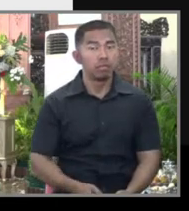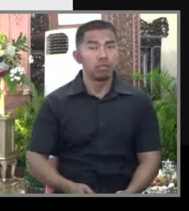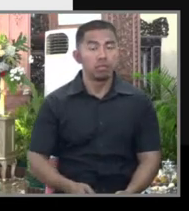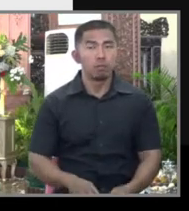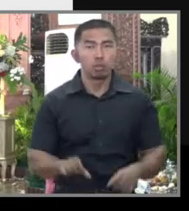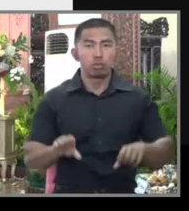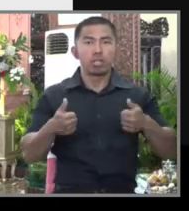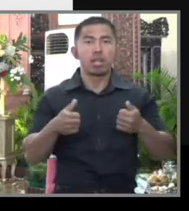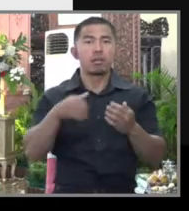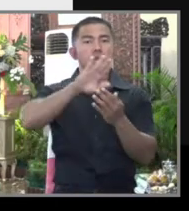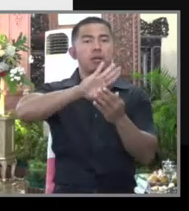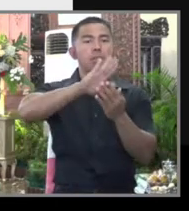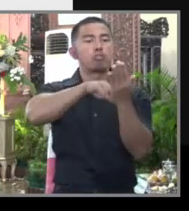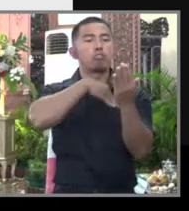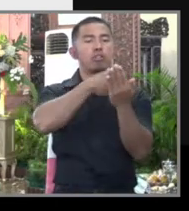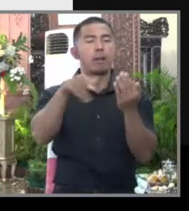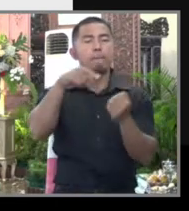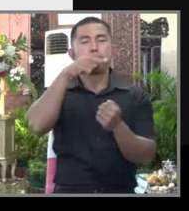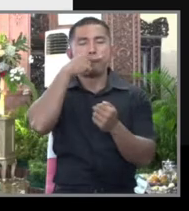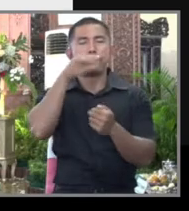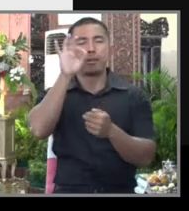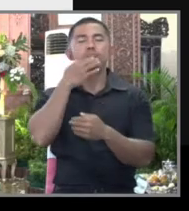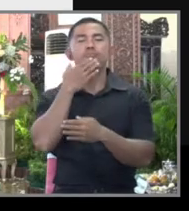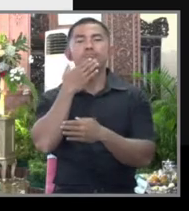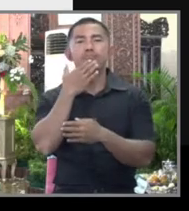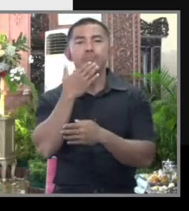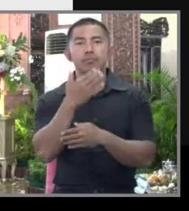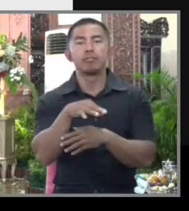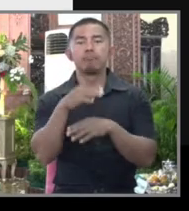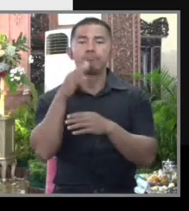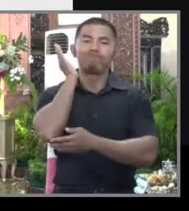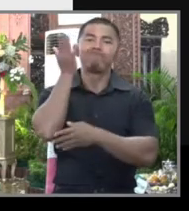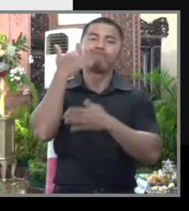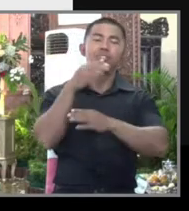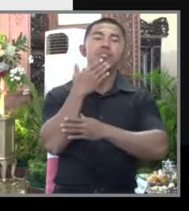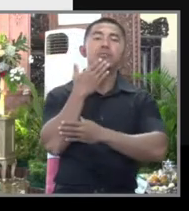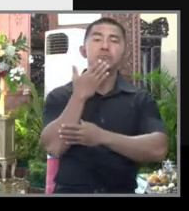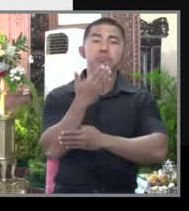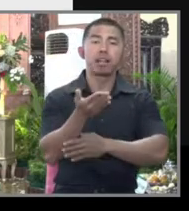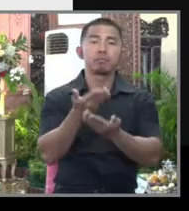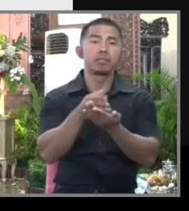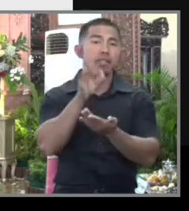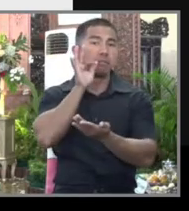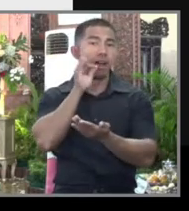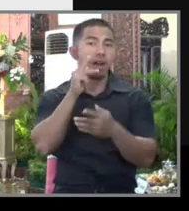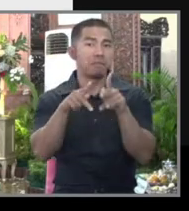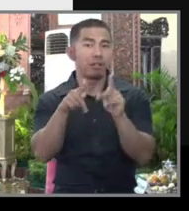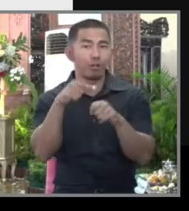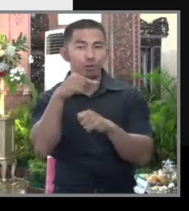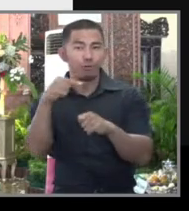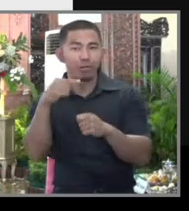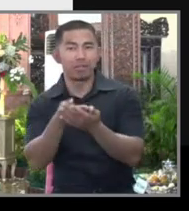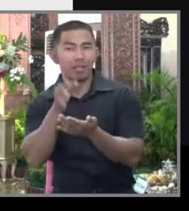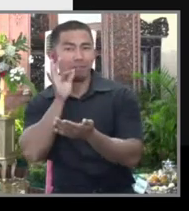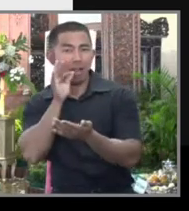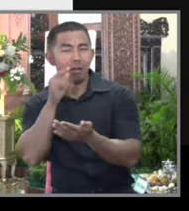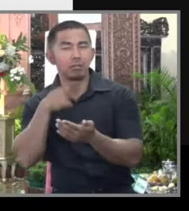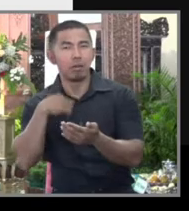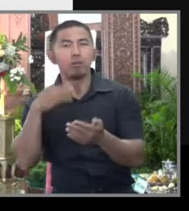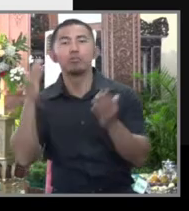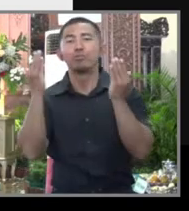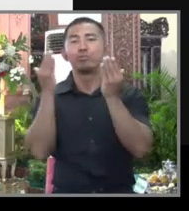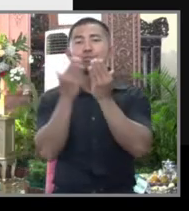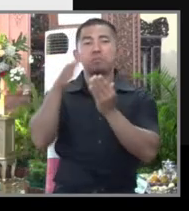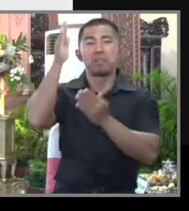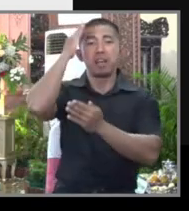mensukseskan program-program Bapak. Demikian yang bisa kami sampaikan, terima kasih, mohon maaf apabila ada kekurangannya. Billahi taufiq wal